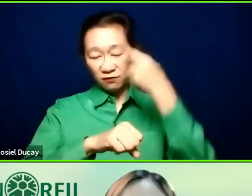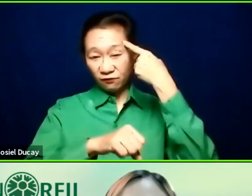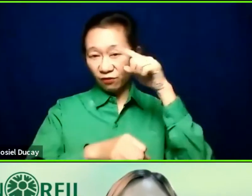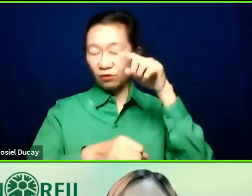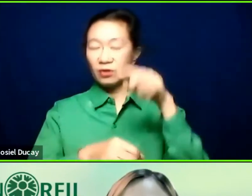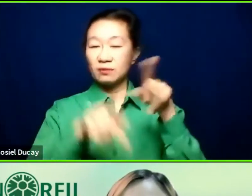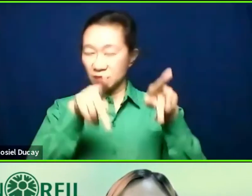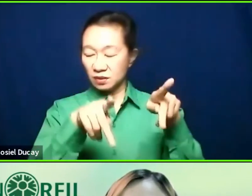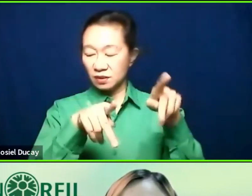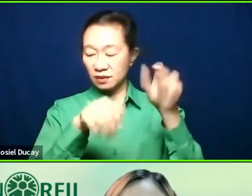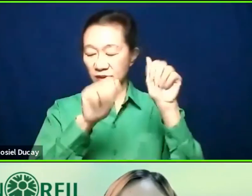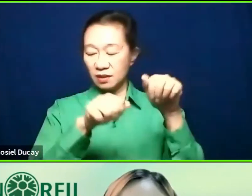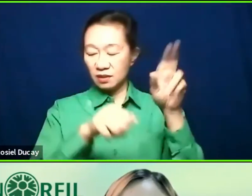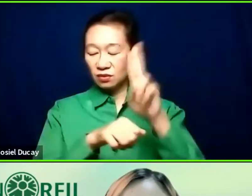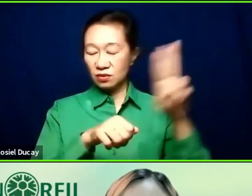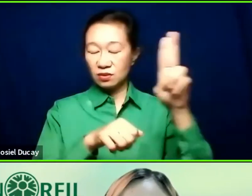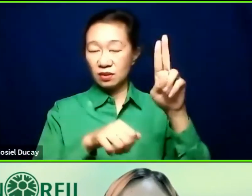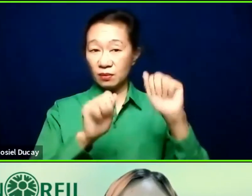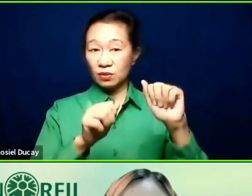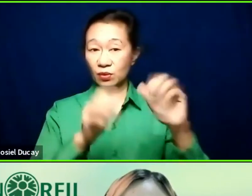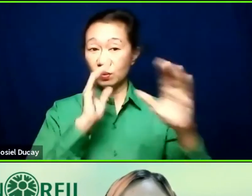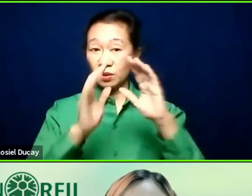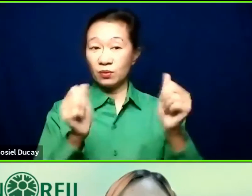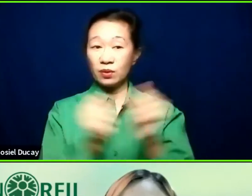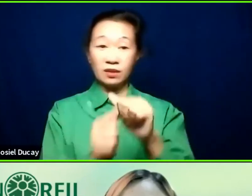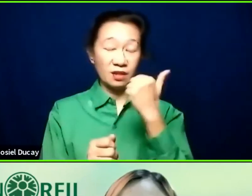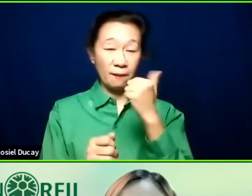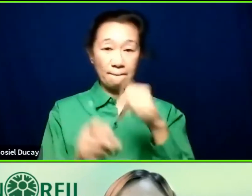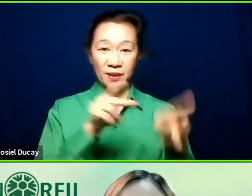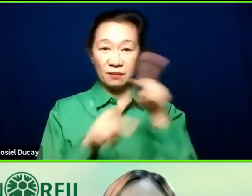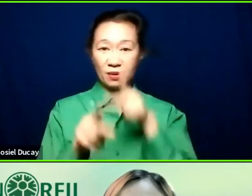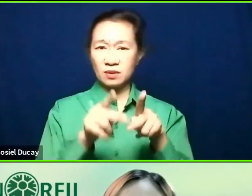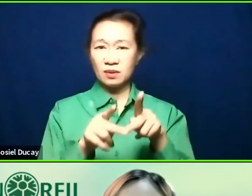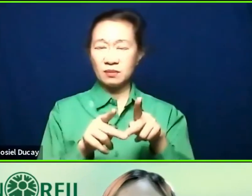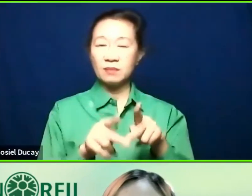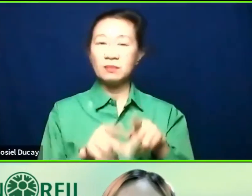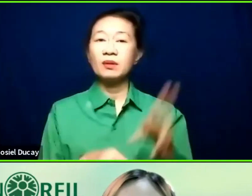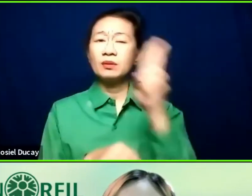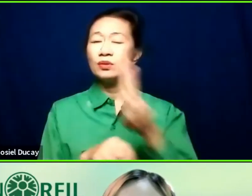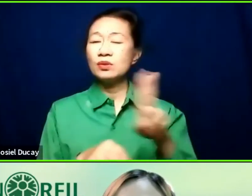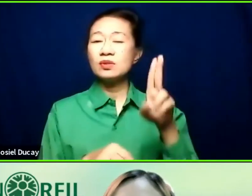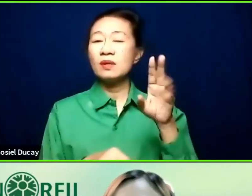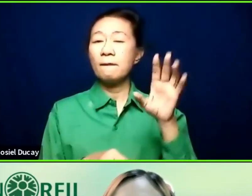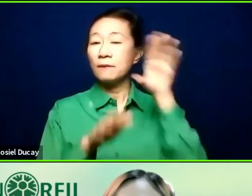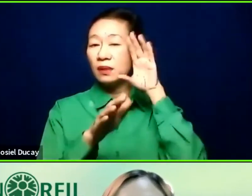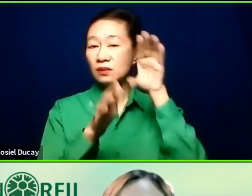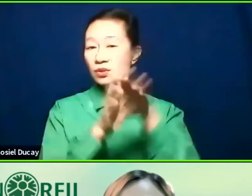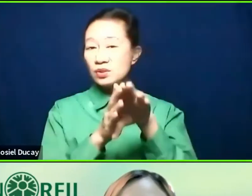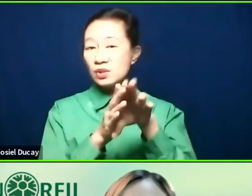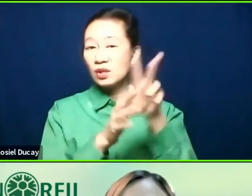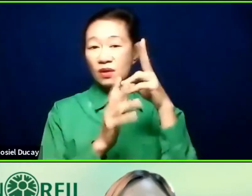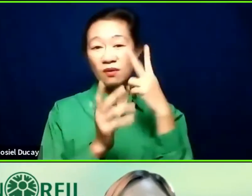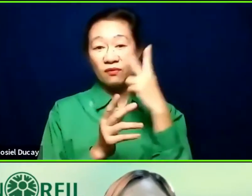he can use to communicate with other people. So you can explore the use of pictures or visuals.